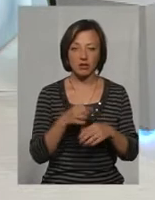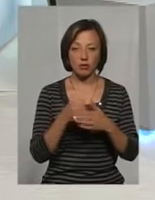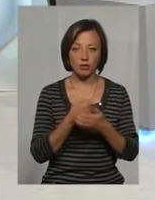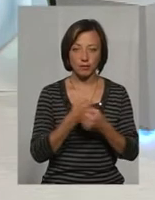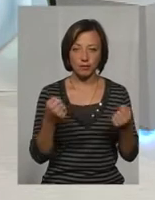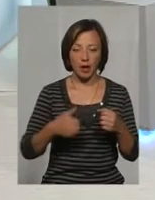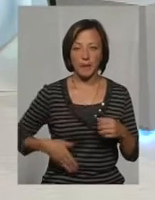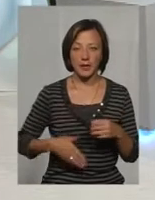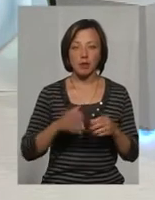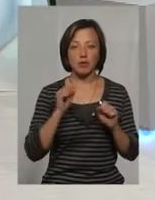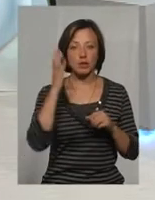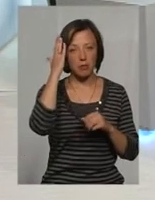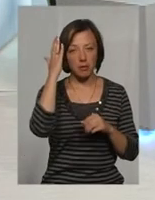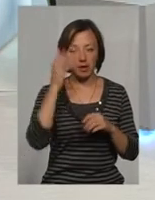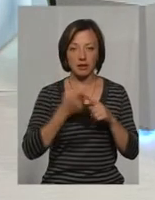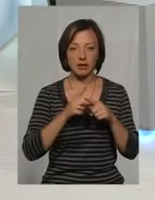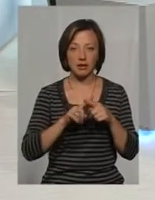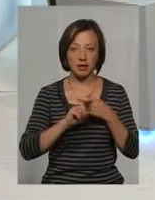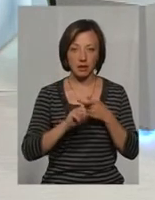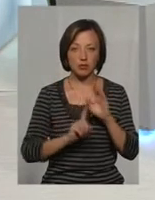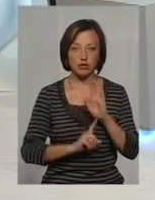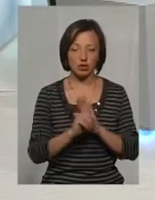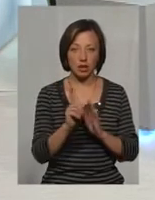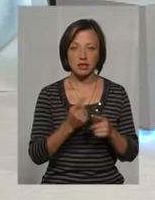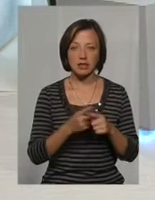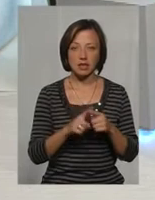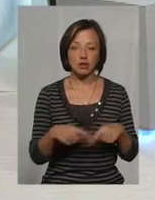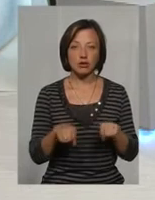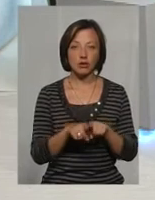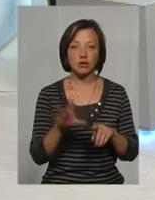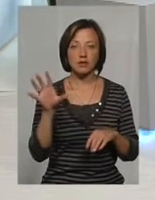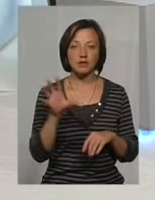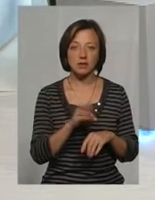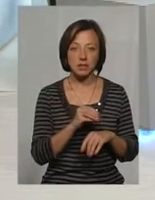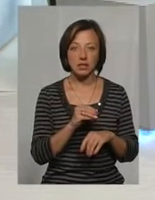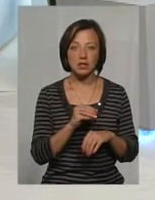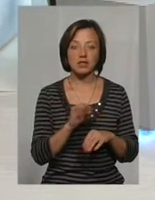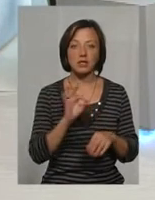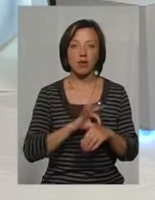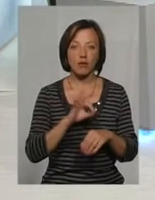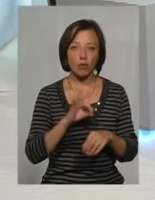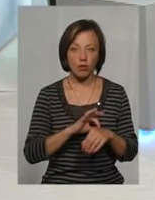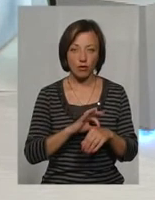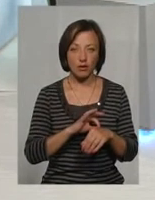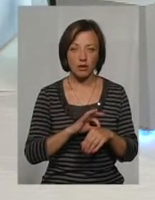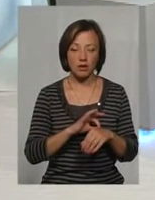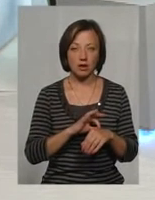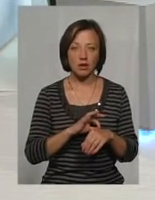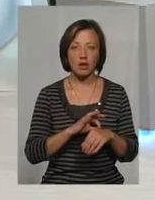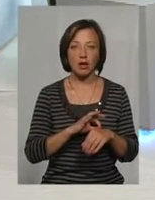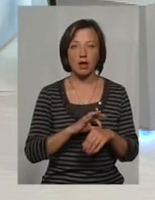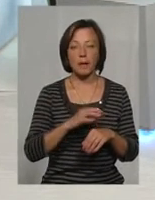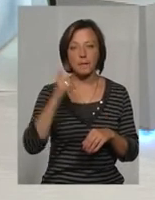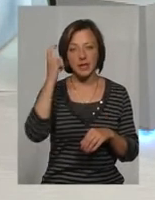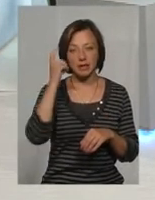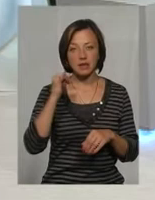перитоніта. Менінгіт може, не приведи Господь, так починатися. Це теж це всі такі захворювання, менінгіт